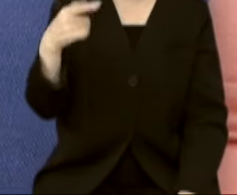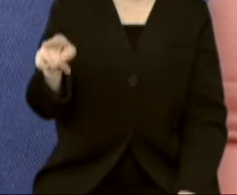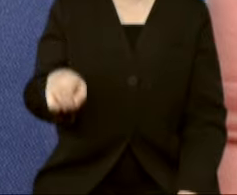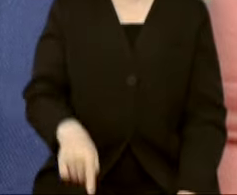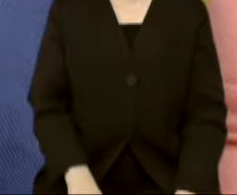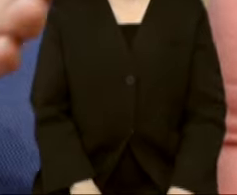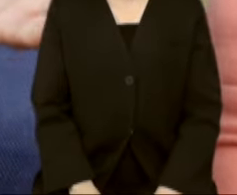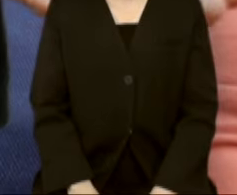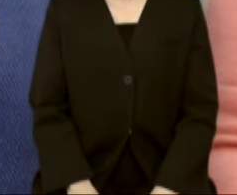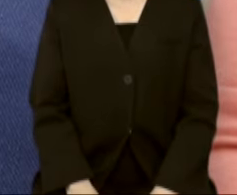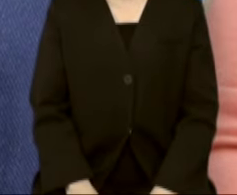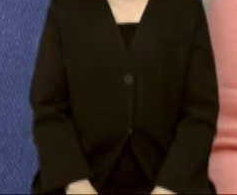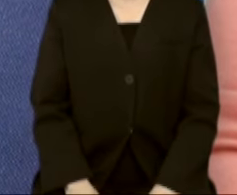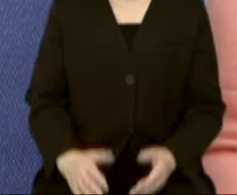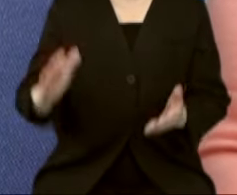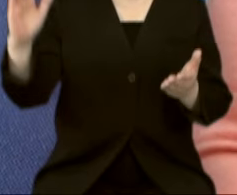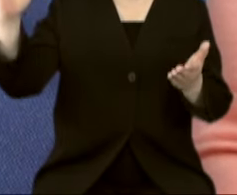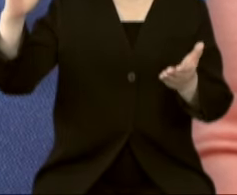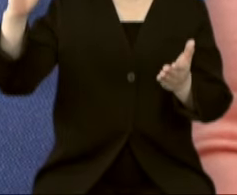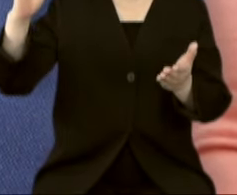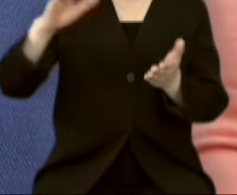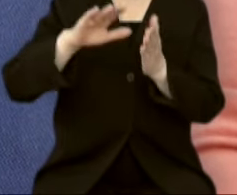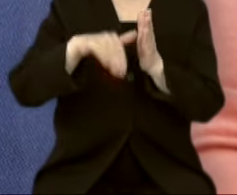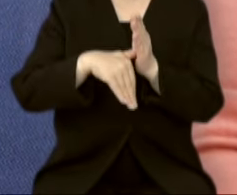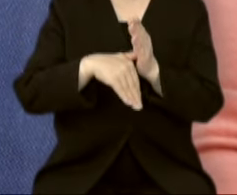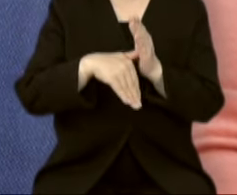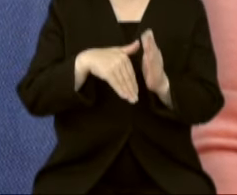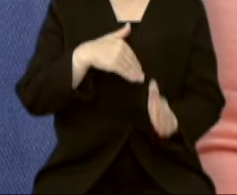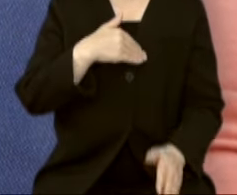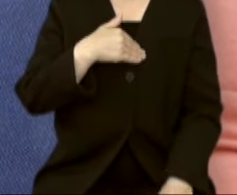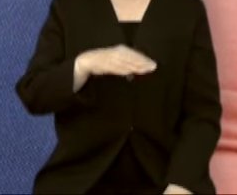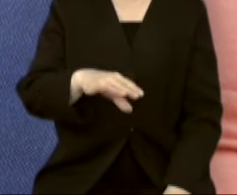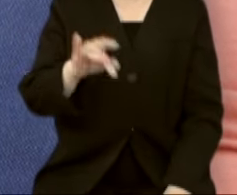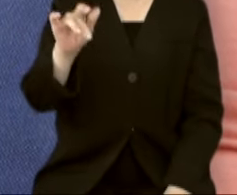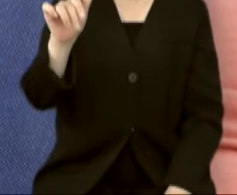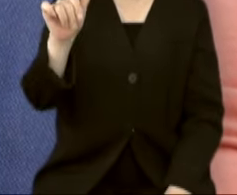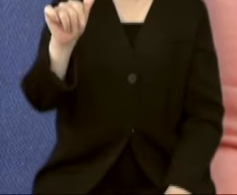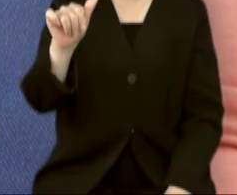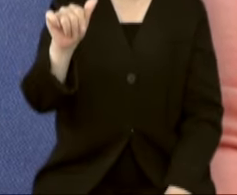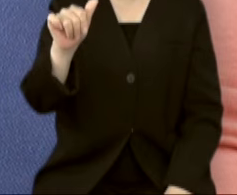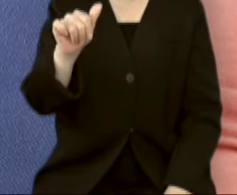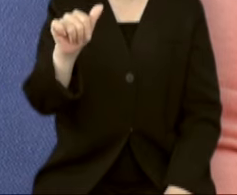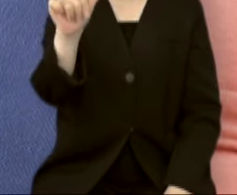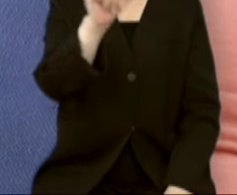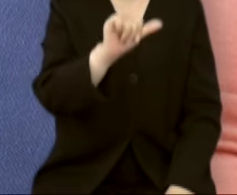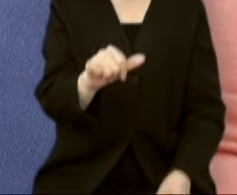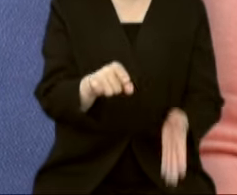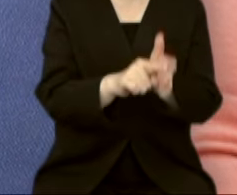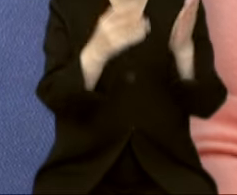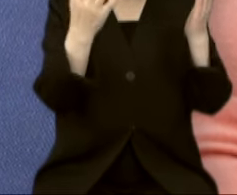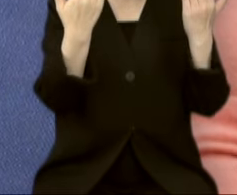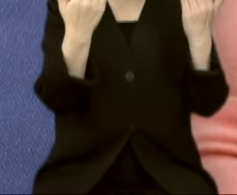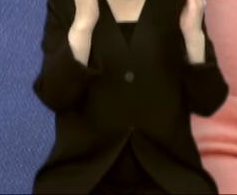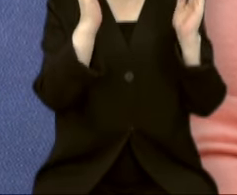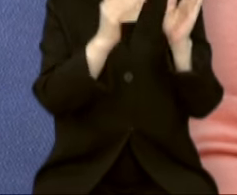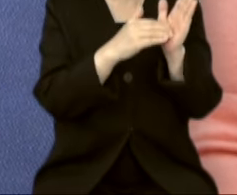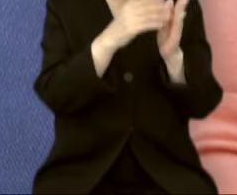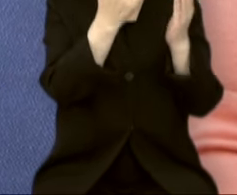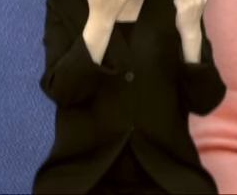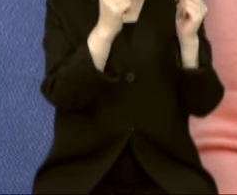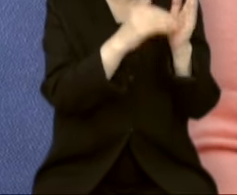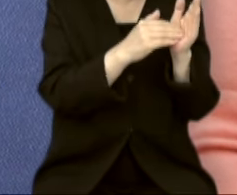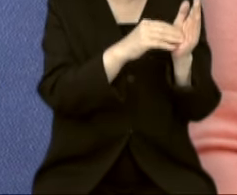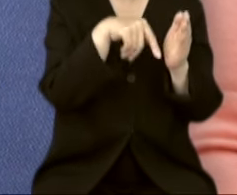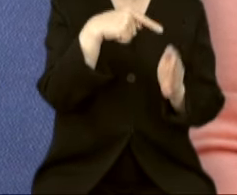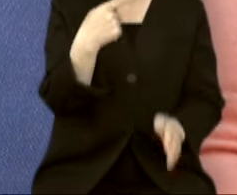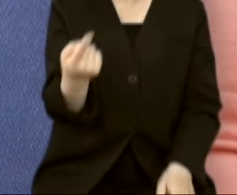못했어요. 아, 그래서 예. 학생으로 있을 때 네. 제가 처음에 아시아인 학신학교에서 공부했어요. 저기서 졸업한 다음에